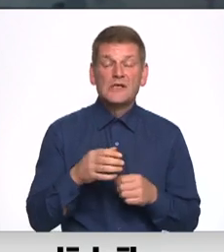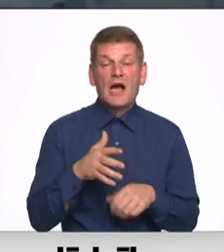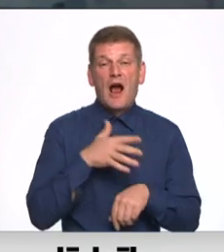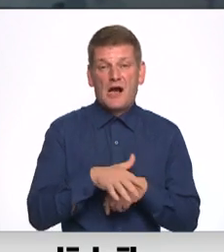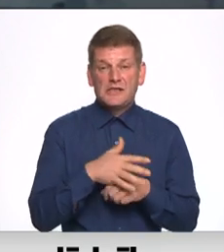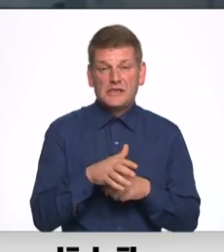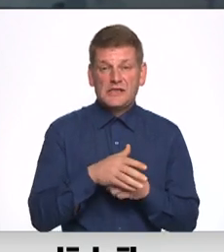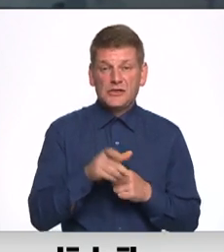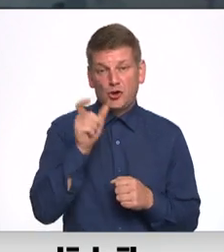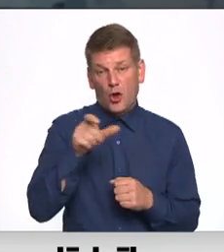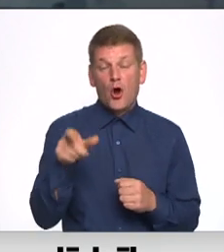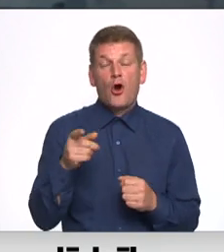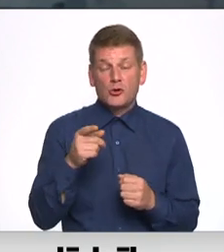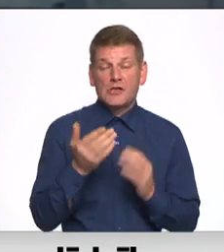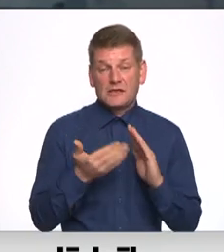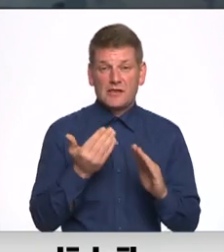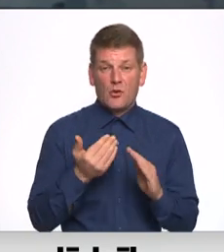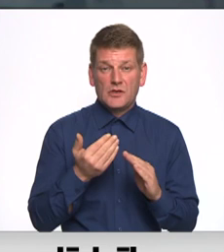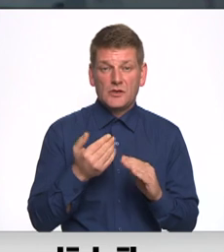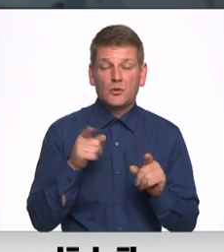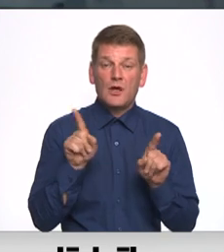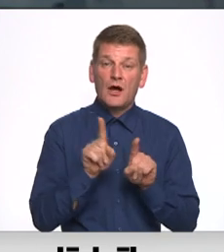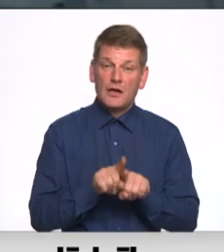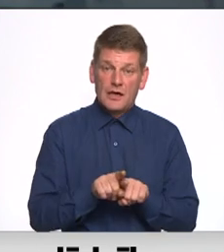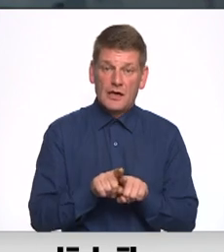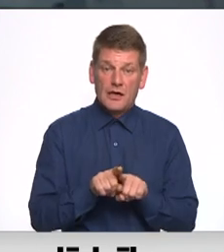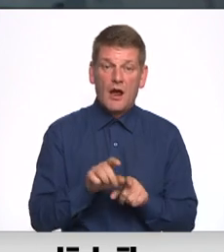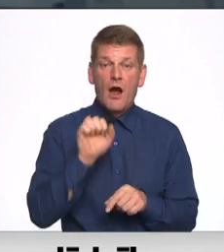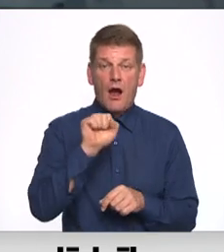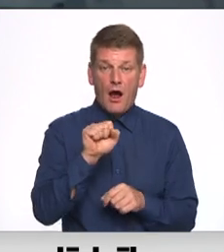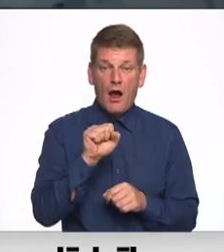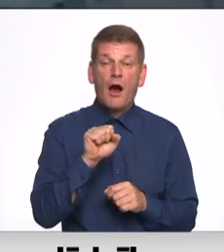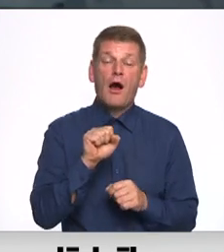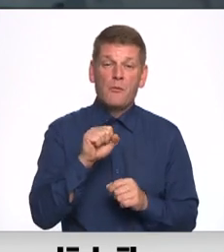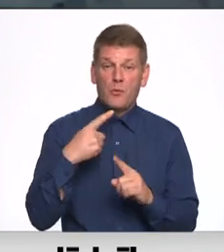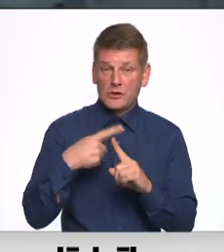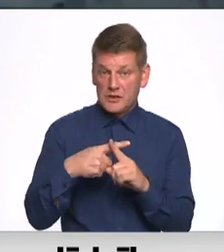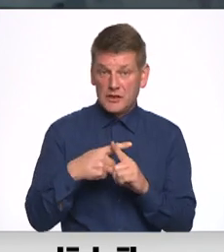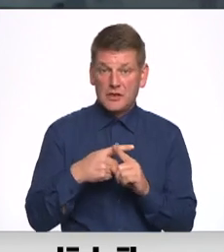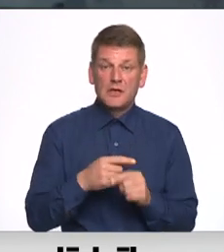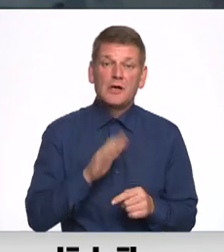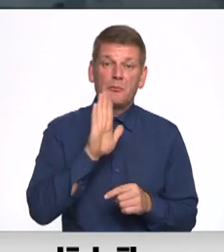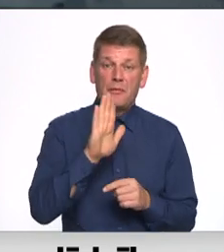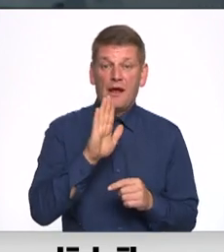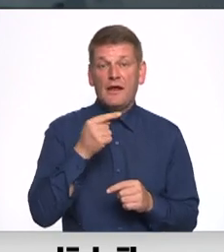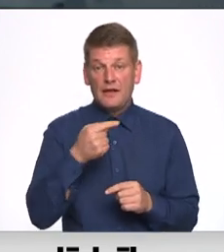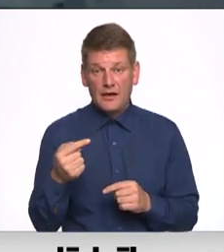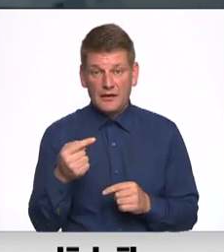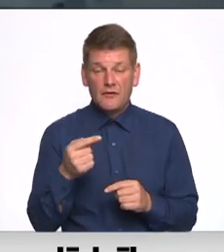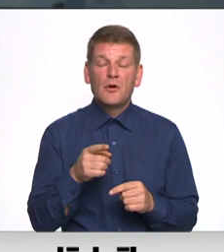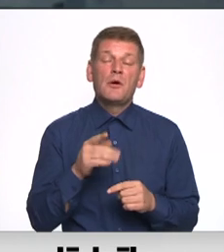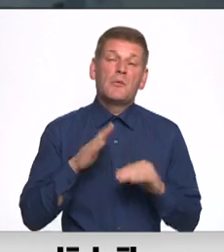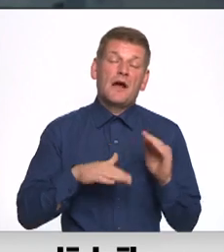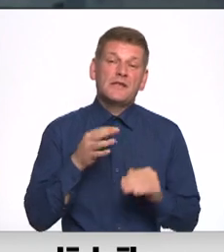donorus tiešām atsaukties un arī A grupa reizes pozitīvs, B grupa reizes negatīvs, bet nu praktiski